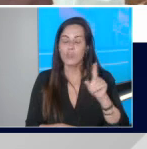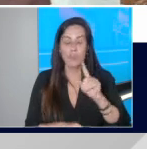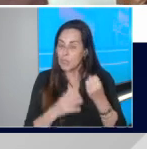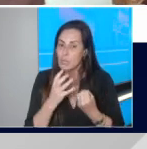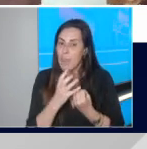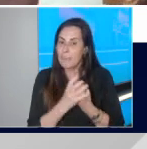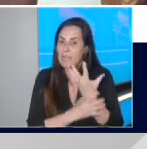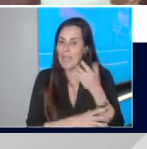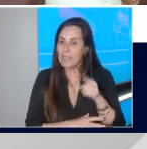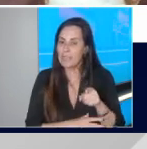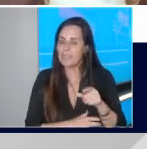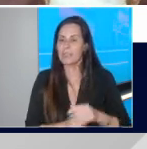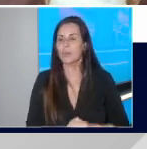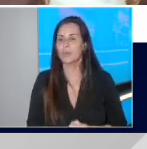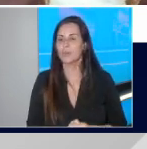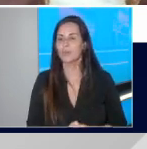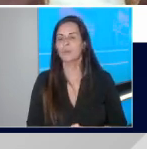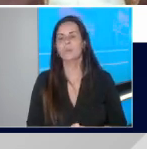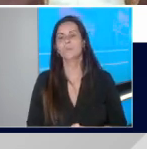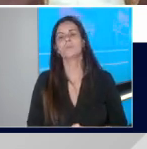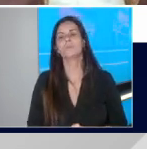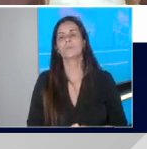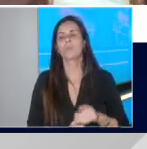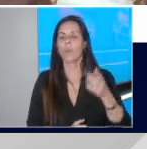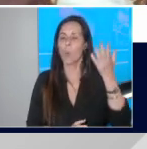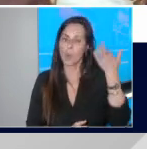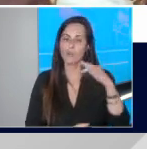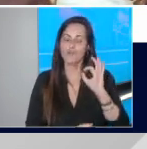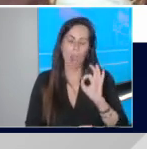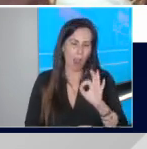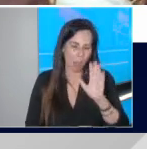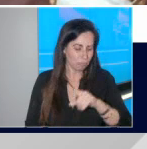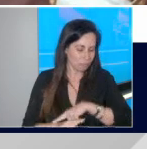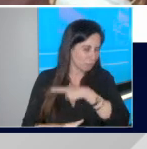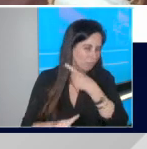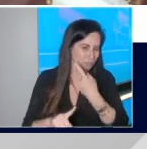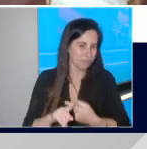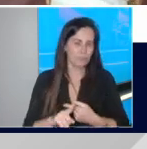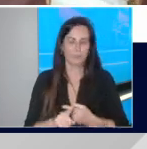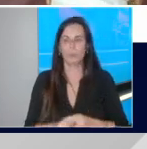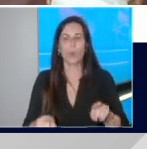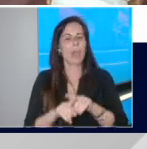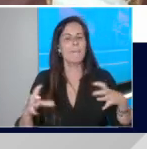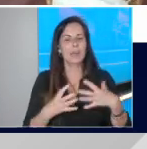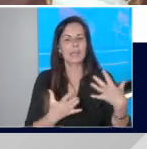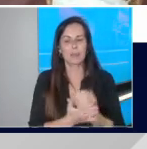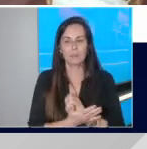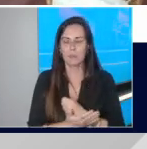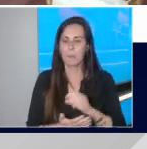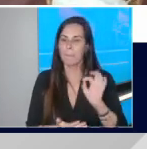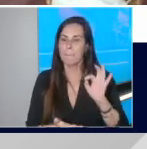שהמייסד של הרפובליקה, אדון לי, קואן יונג, הוא היה מטעמה, וגם כל אלה שהגיעו אחריו. עכשיו,